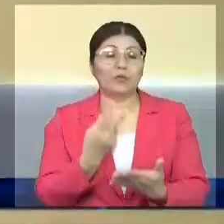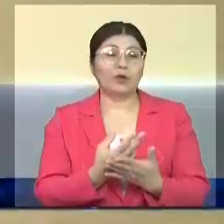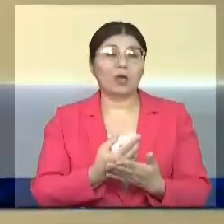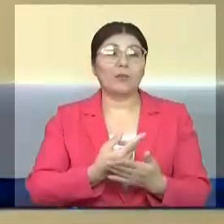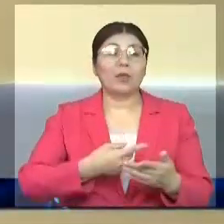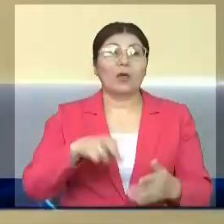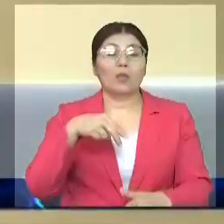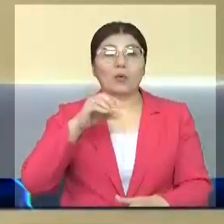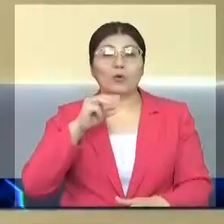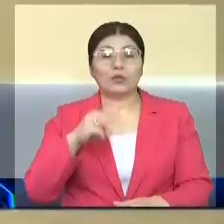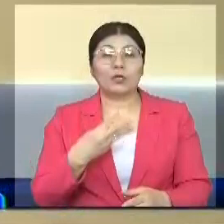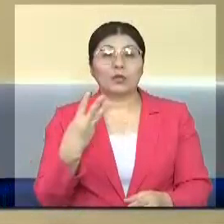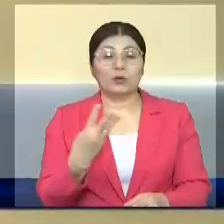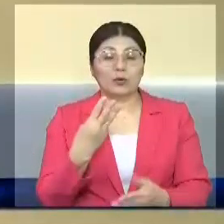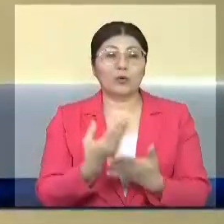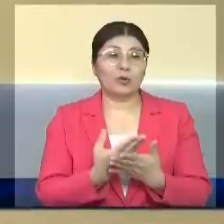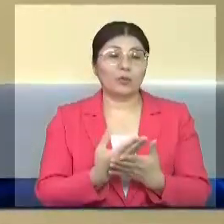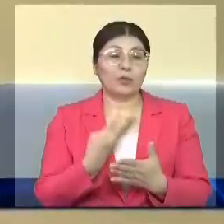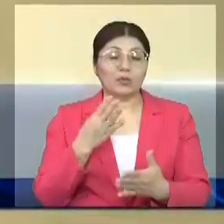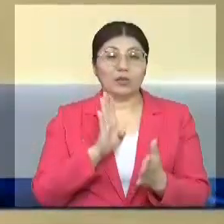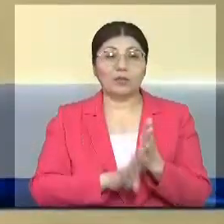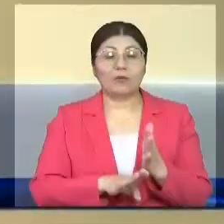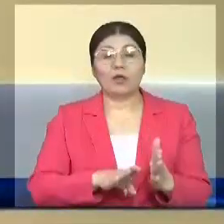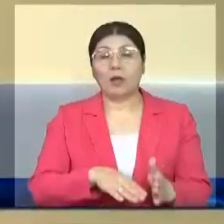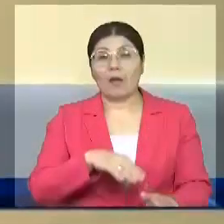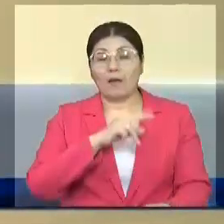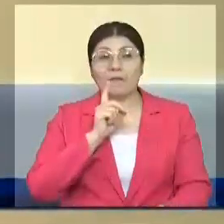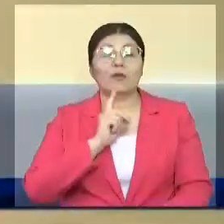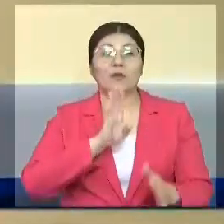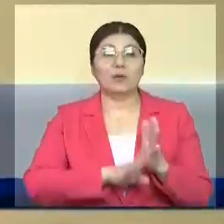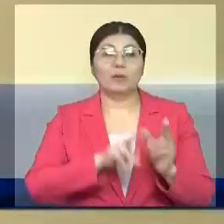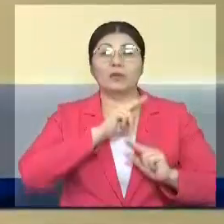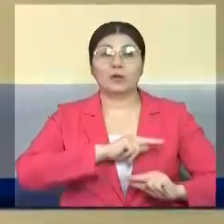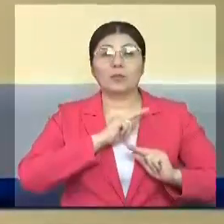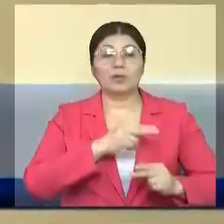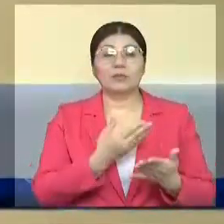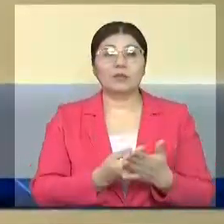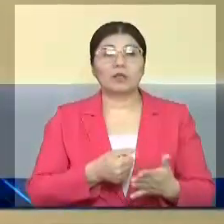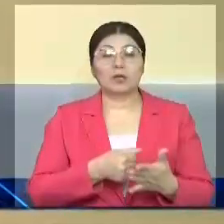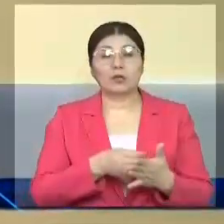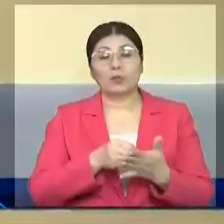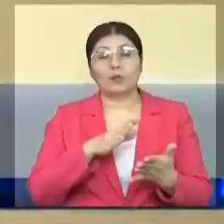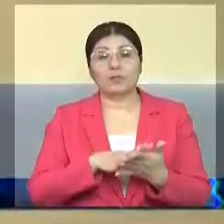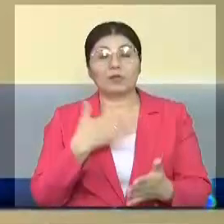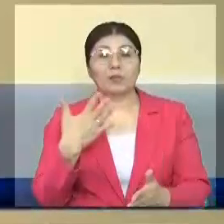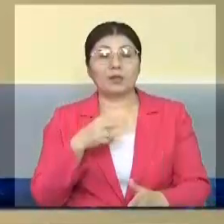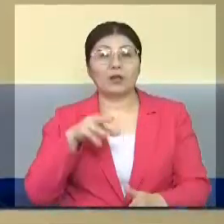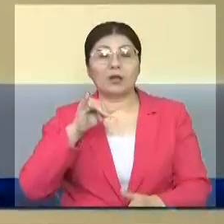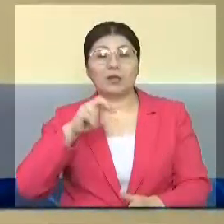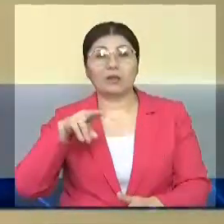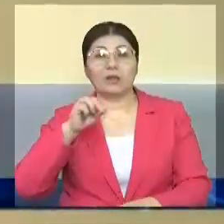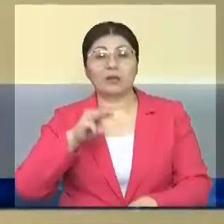3 работника коммерческих организаций, 4 временно безработные. До изготовления бюллетеня отменена регистрация 5 кандидатов, после